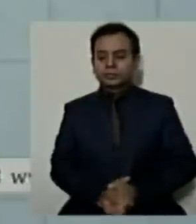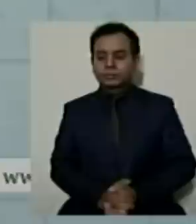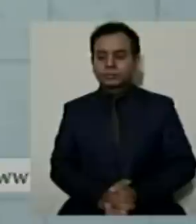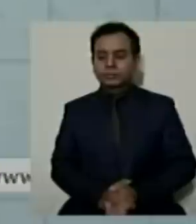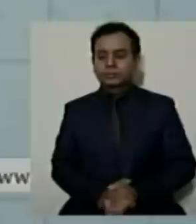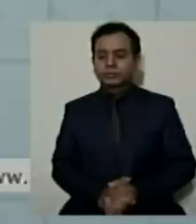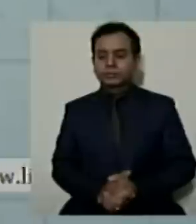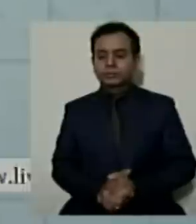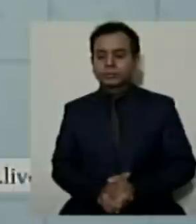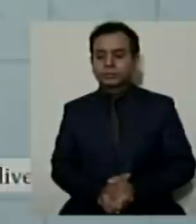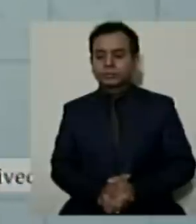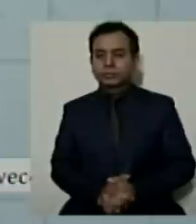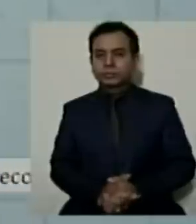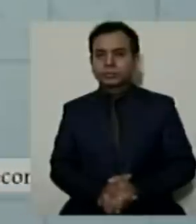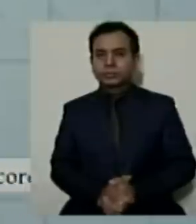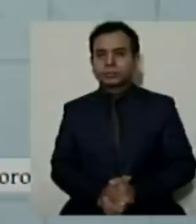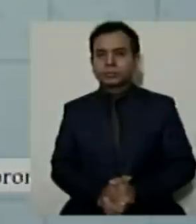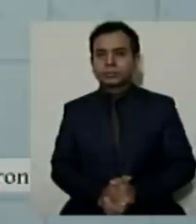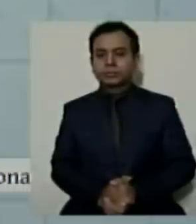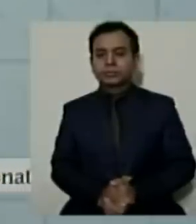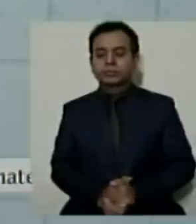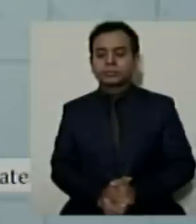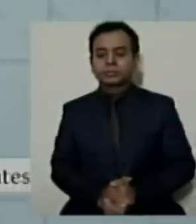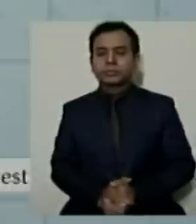আমাদের এই পর্যন্ত কোয়ারেন্টাইনে আছেন